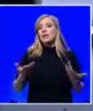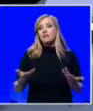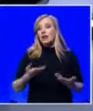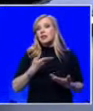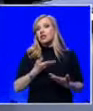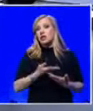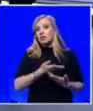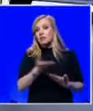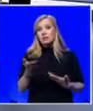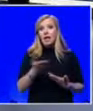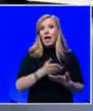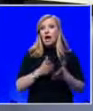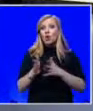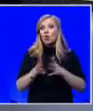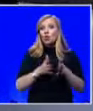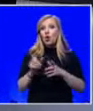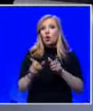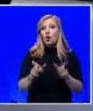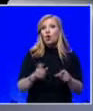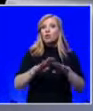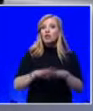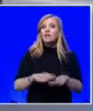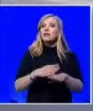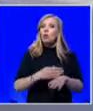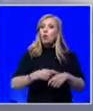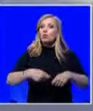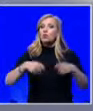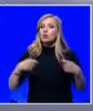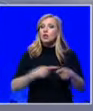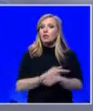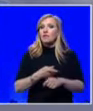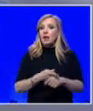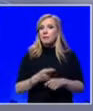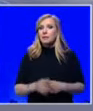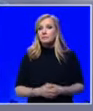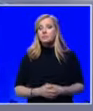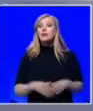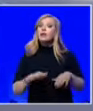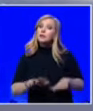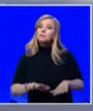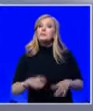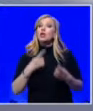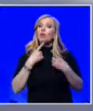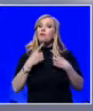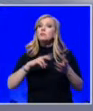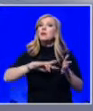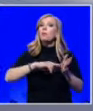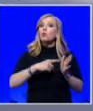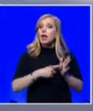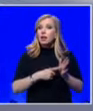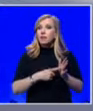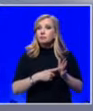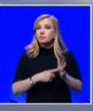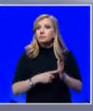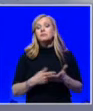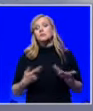това, че някои хора се заседяха твърде дълго в креслата на служебни министри. Ние говорим за модела, а не за президентската институция. Това е альтернативата на това,